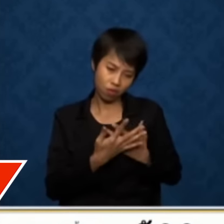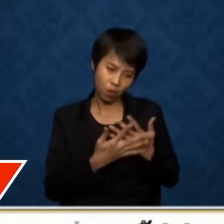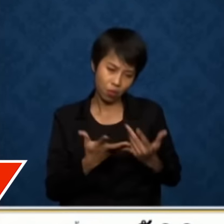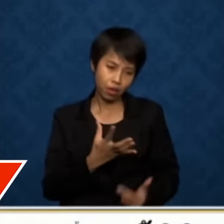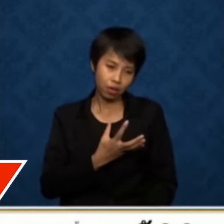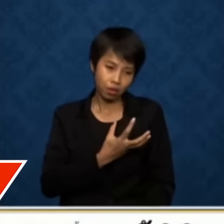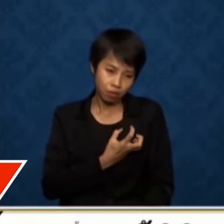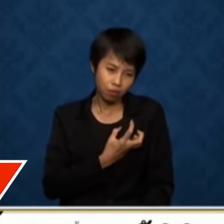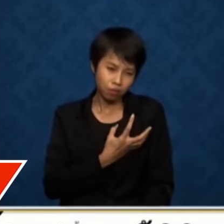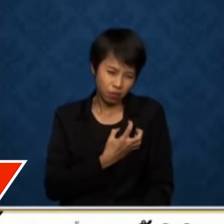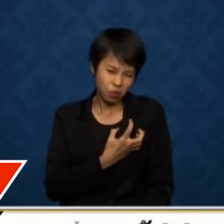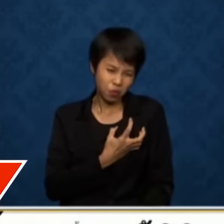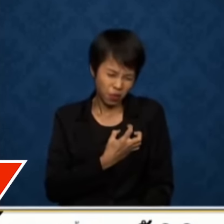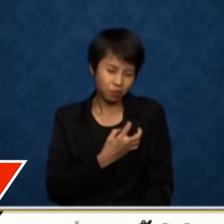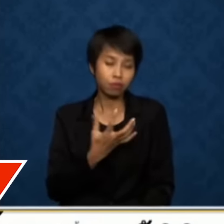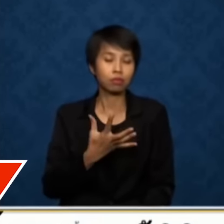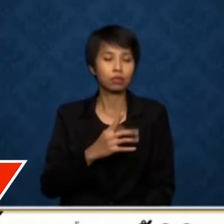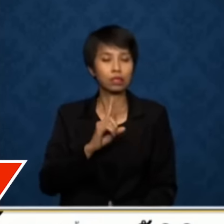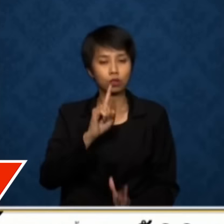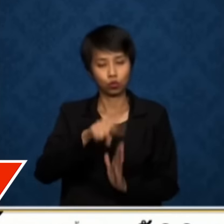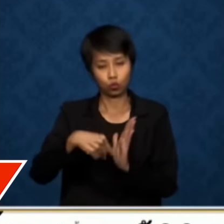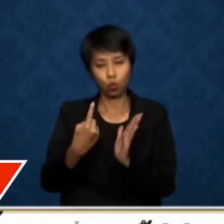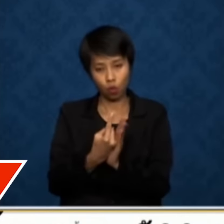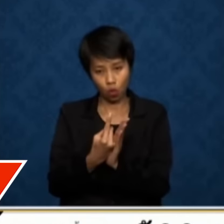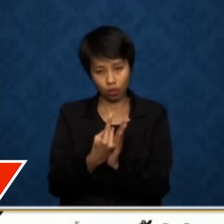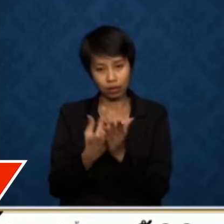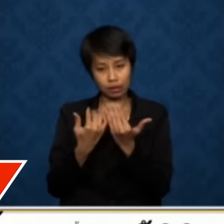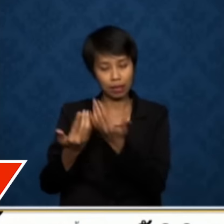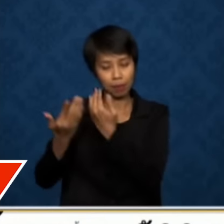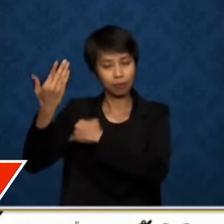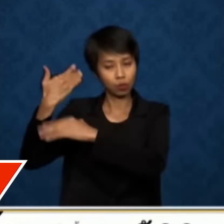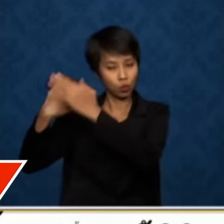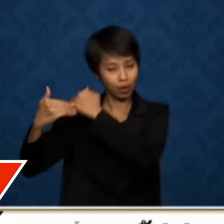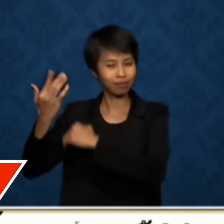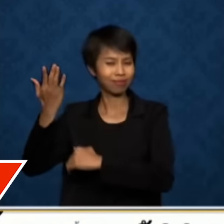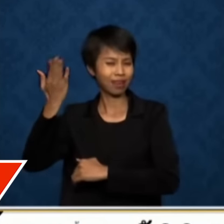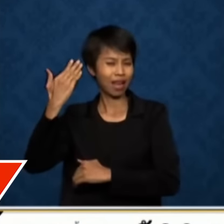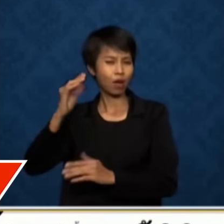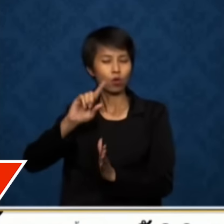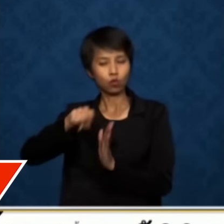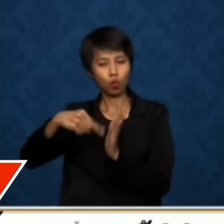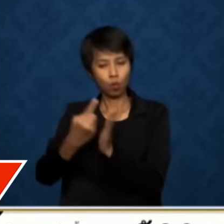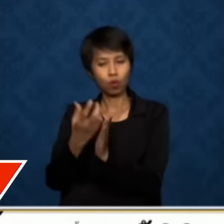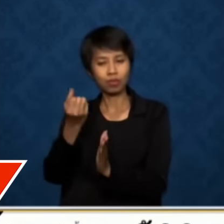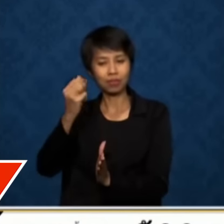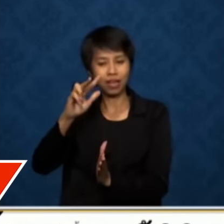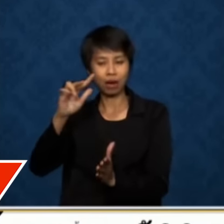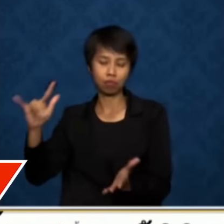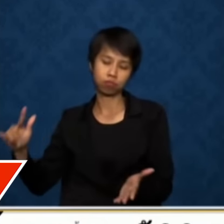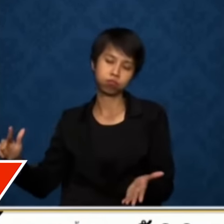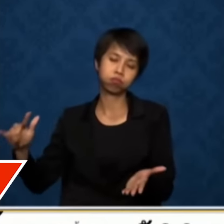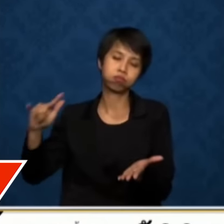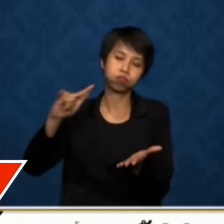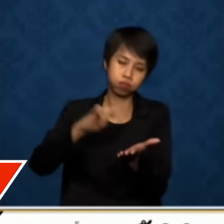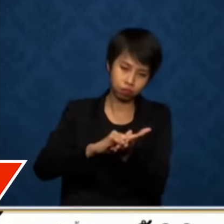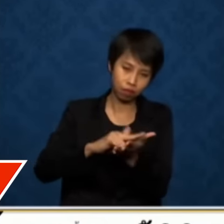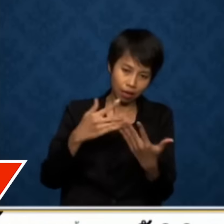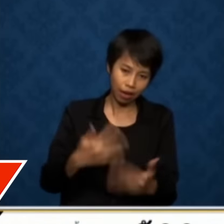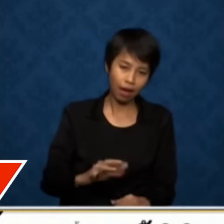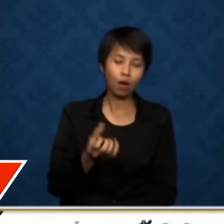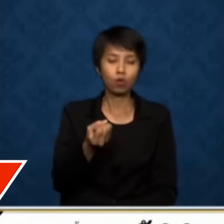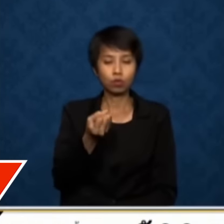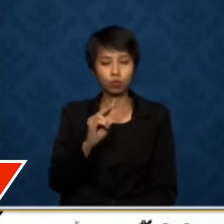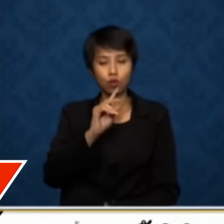มาณชั่วโมงหนึ่งอาการสำคัญนะครับประวัติปัจจุบันก็สมมุติว่า13ชั่วโมงก่อนนะครับลงจากเครื่องบินมาแล้วก็12ชั่วโมงรับเข้า